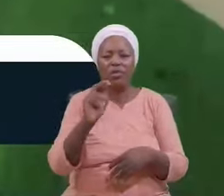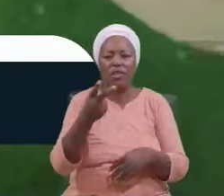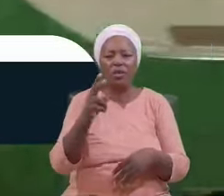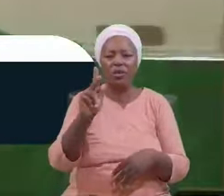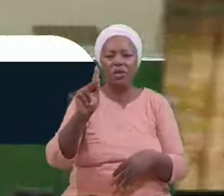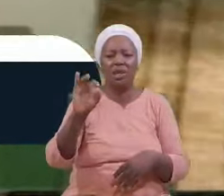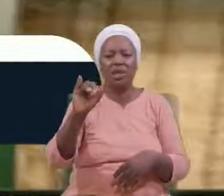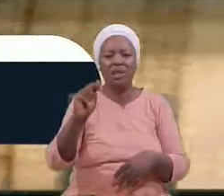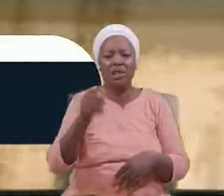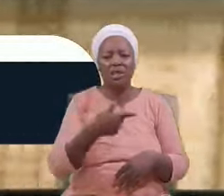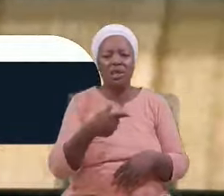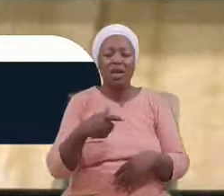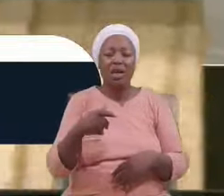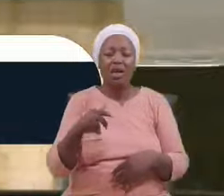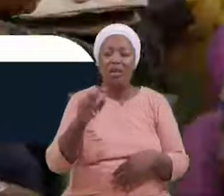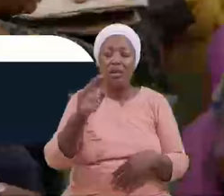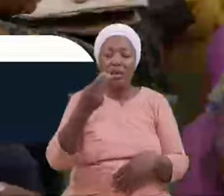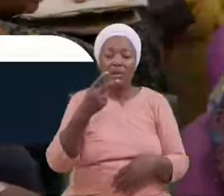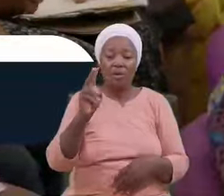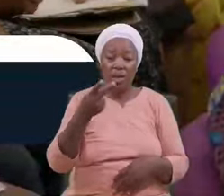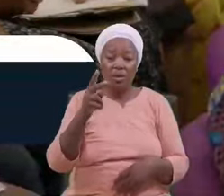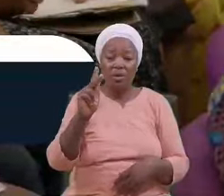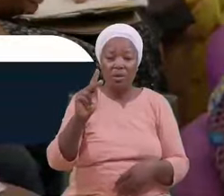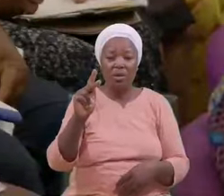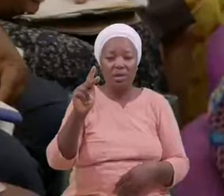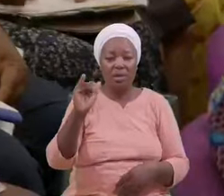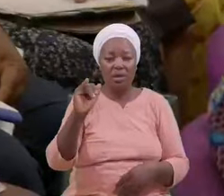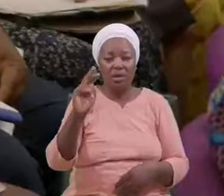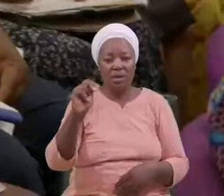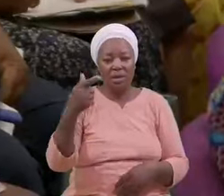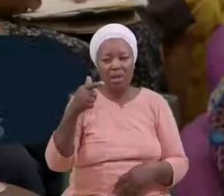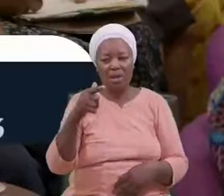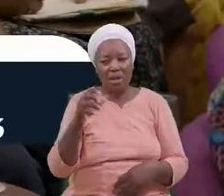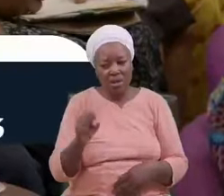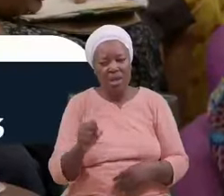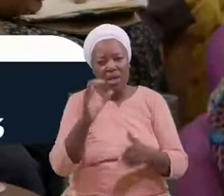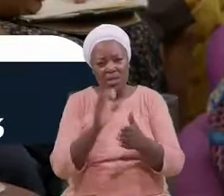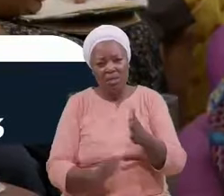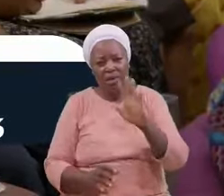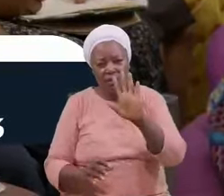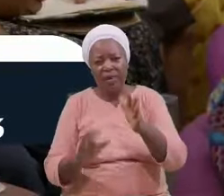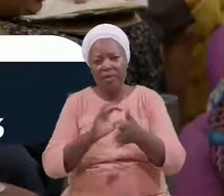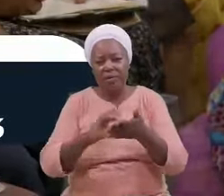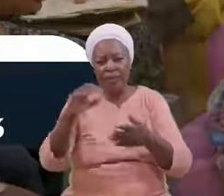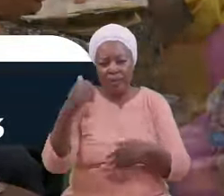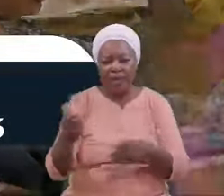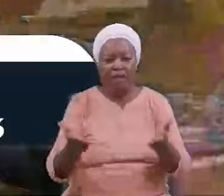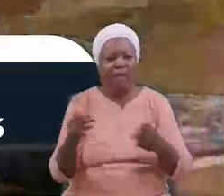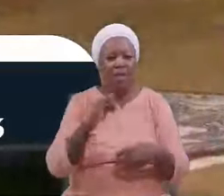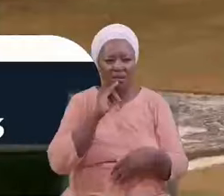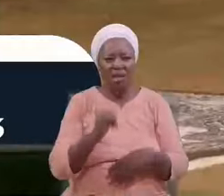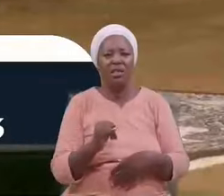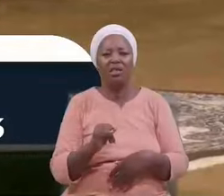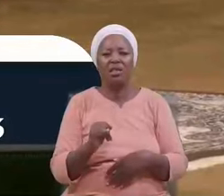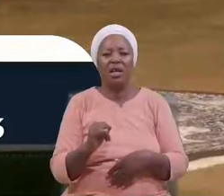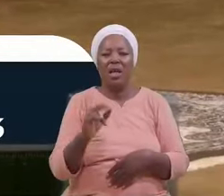bien à votre vie. Deuxième roi. Alors, 5. Voici